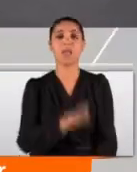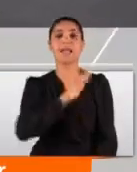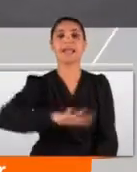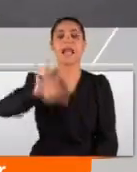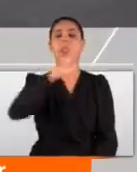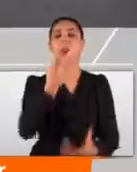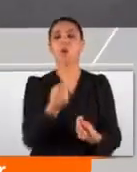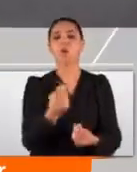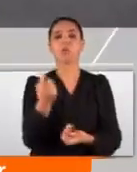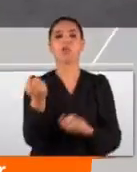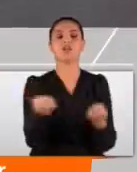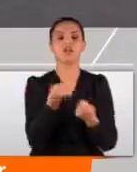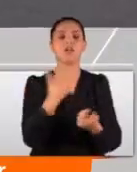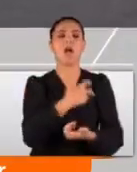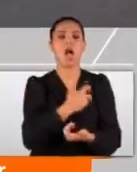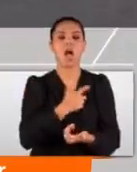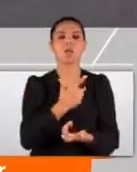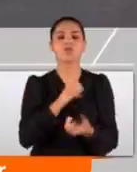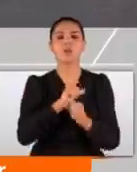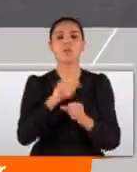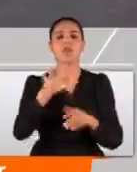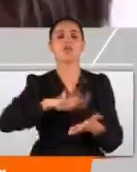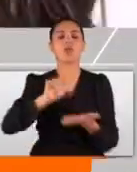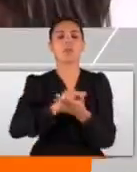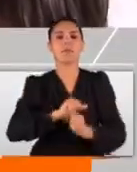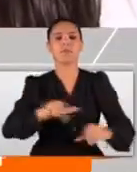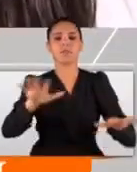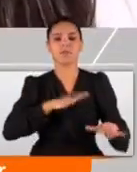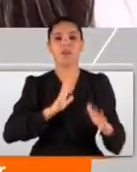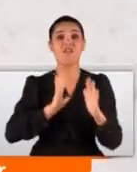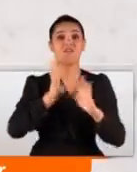şeyiyle işimizi, aşkımızı, hayatımızı sarmış durumda yani sosyal medya. Her şeyin fazlası zarar.